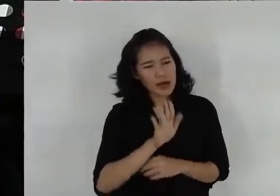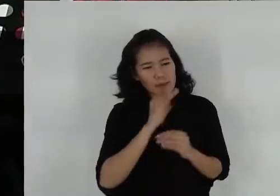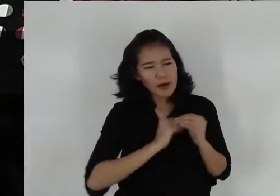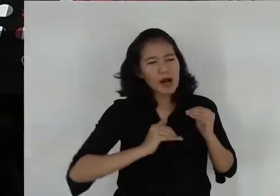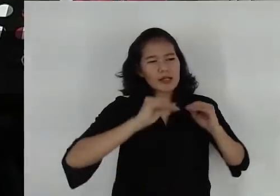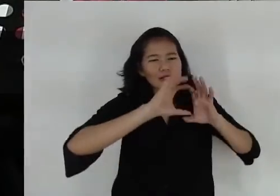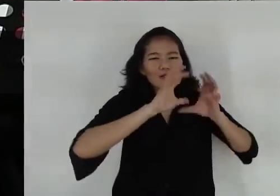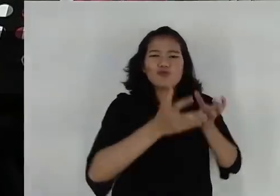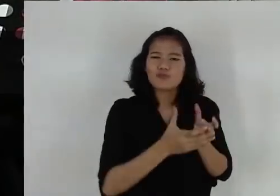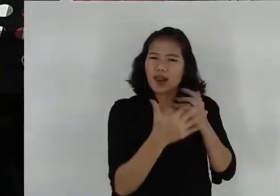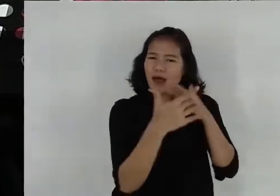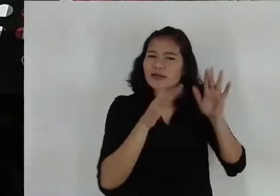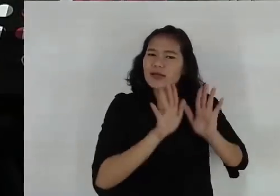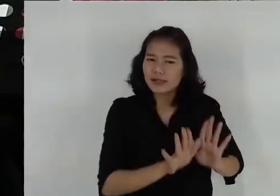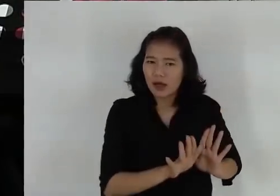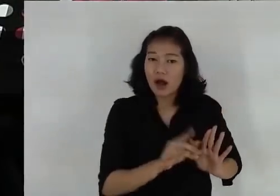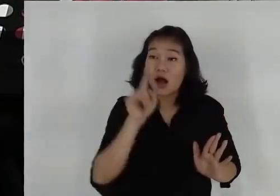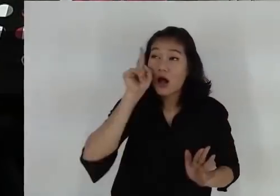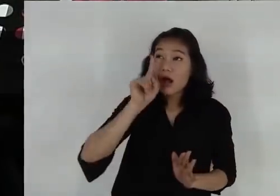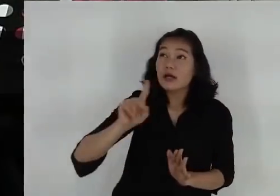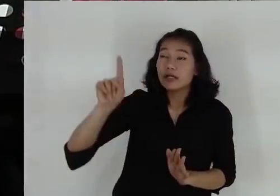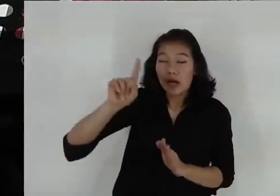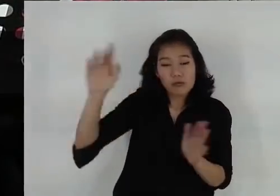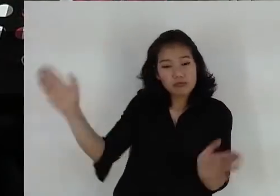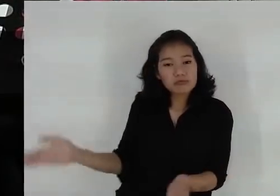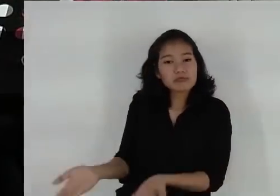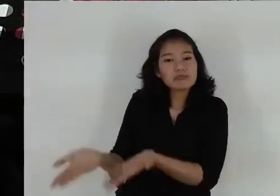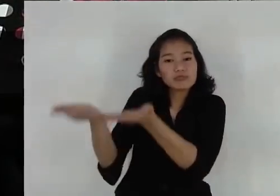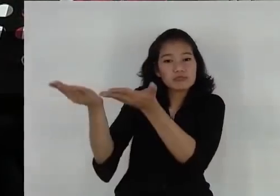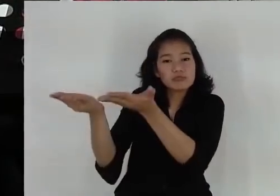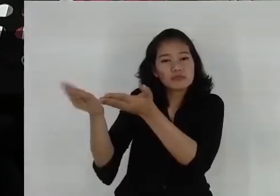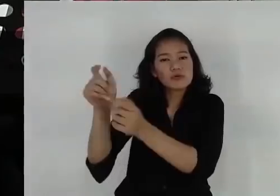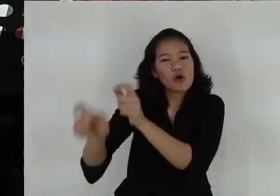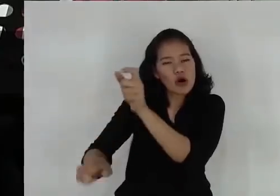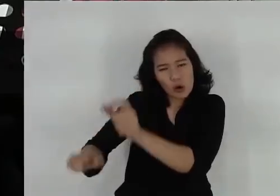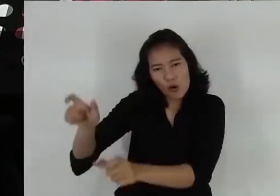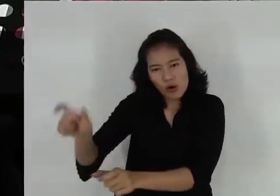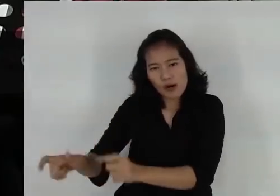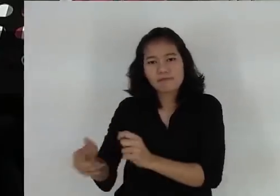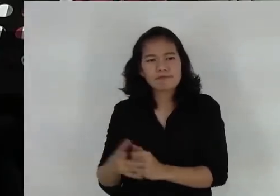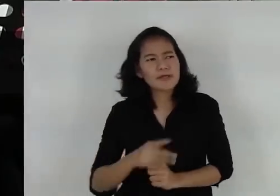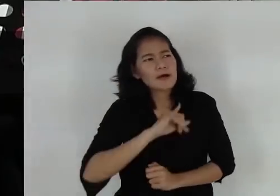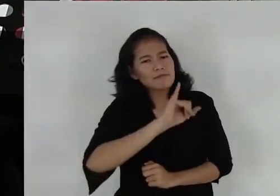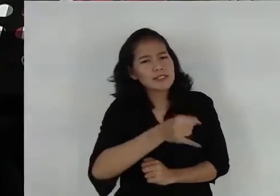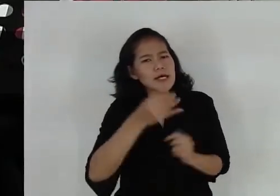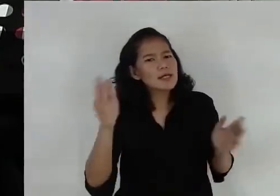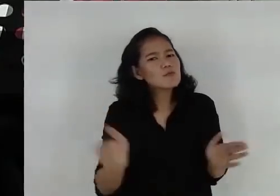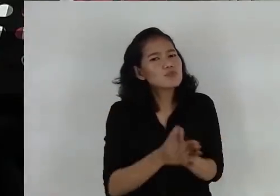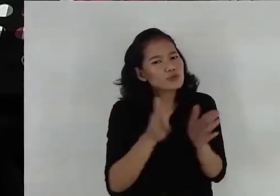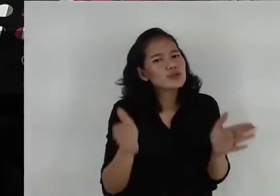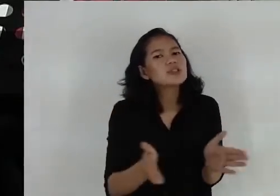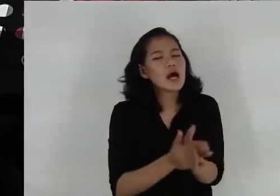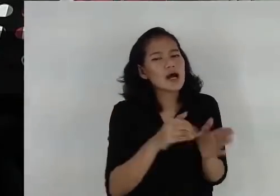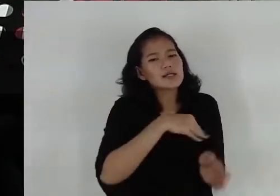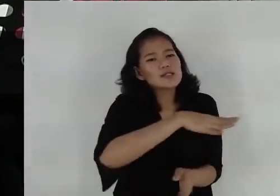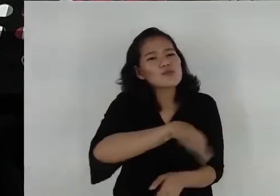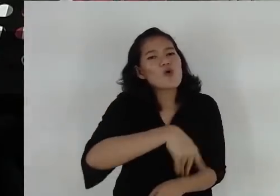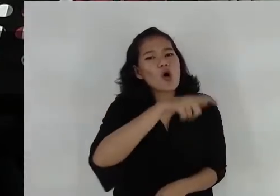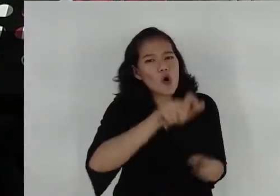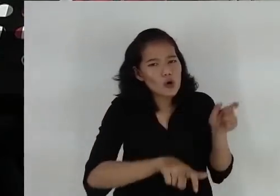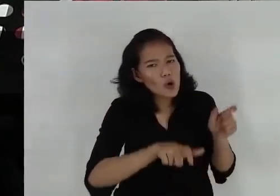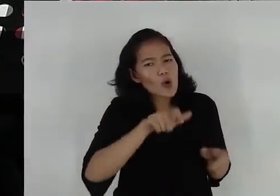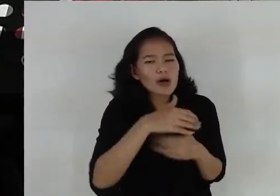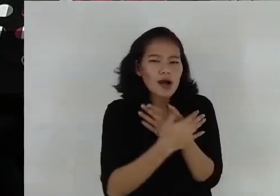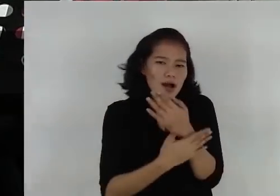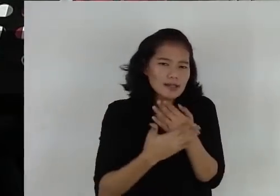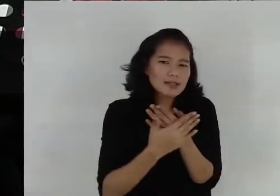Bumi dan langit ia telah meninggikan tanduk umatnya menjadi puji-pujian bagi semua orang yang